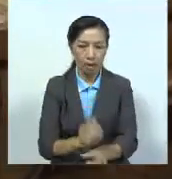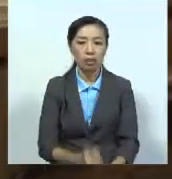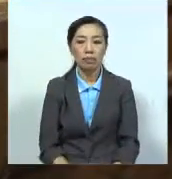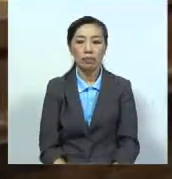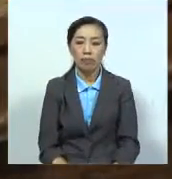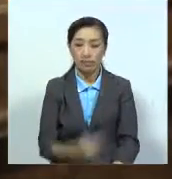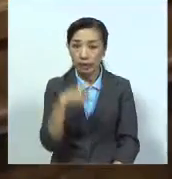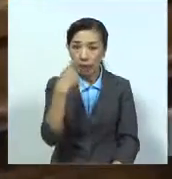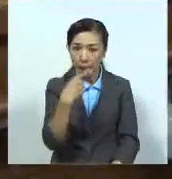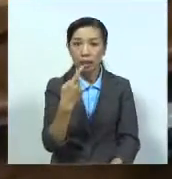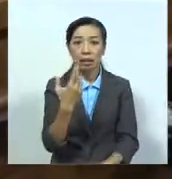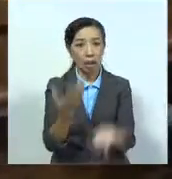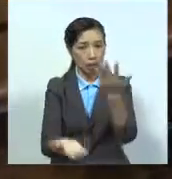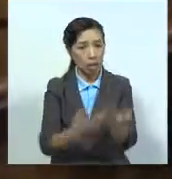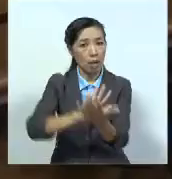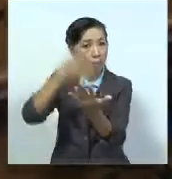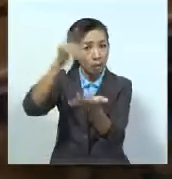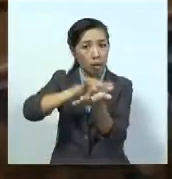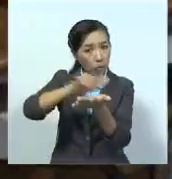า